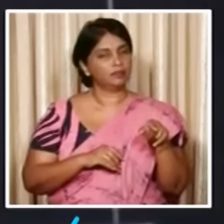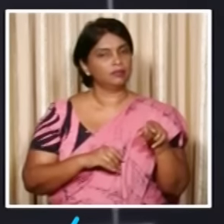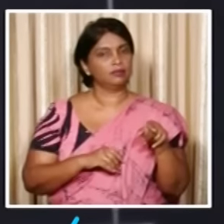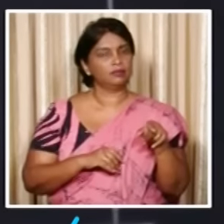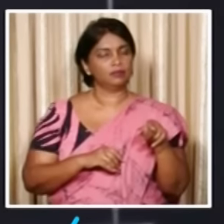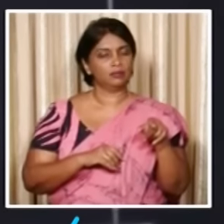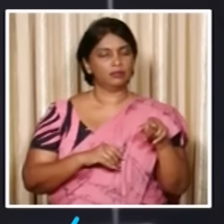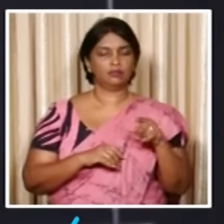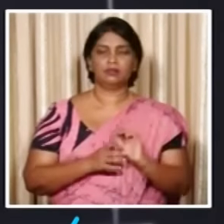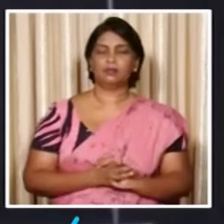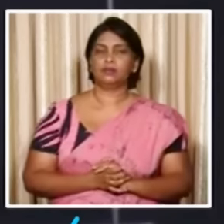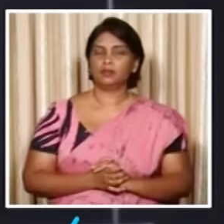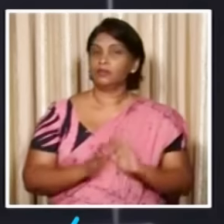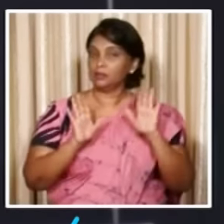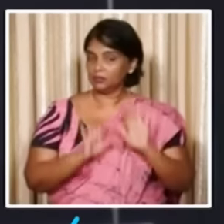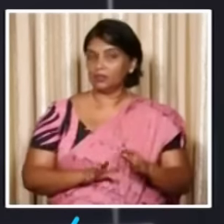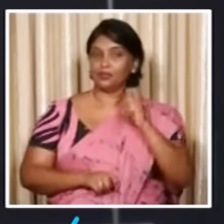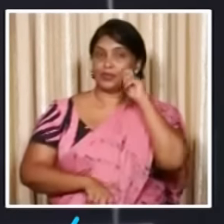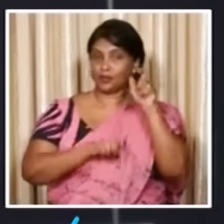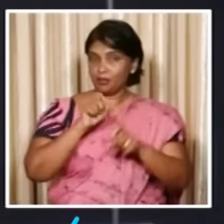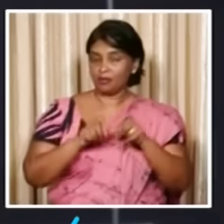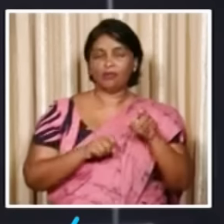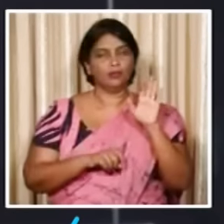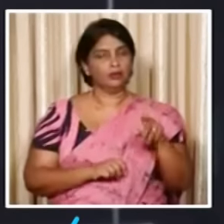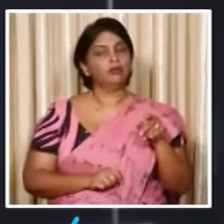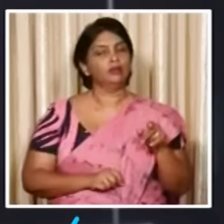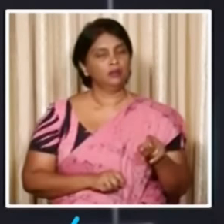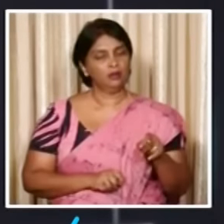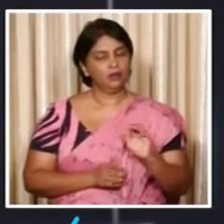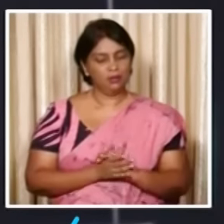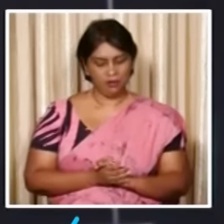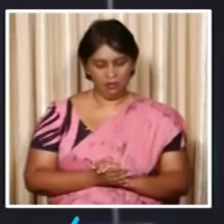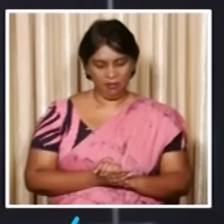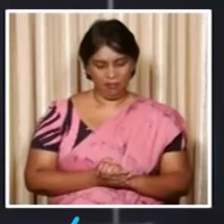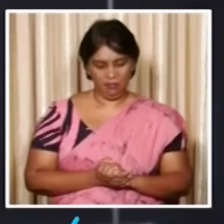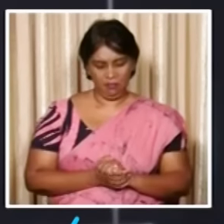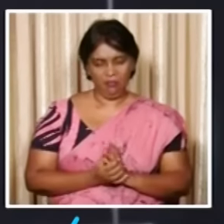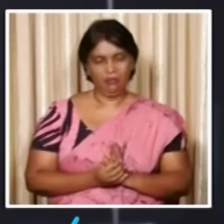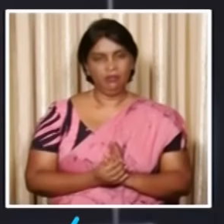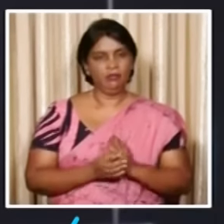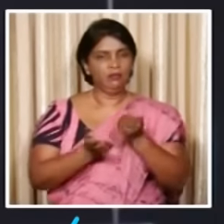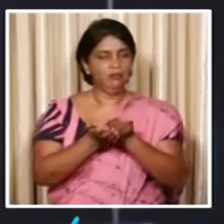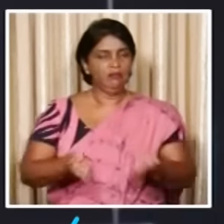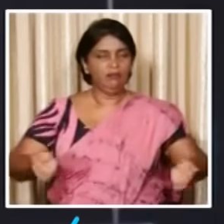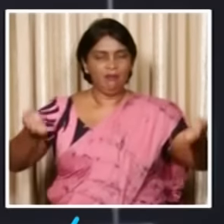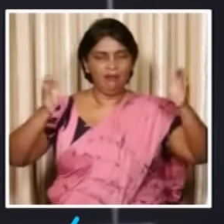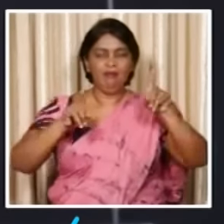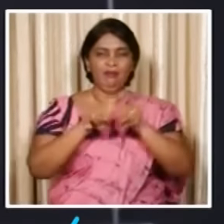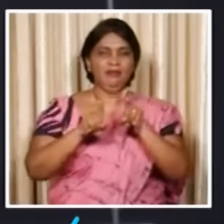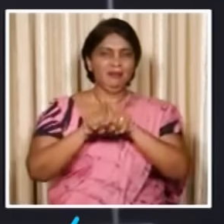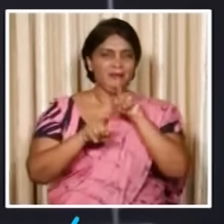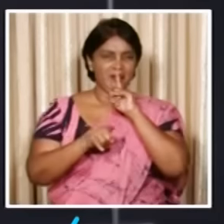குடிநீர் பாத்திரங்களை சப்பாத்து கால்களால் உதைத்து தள்ளிய போலீசார் பொதுமக்களுடன் மிக மோசமாக நடந்து கொண்டனர். இதனால் மாலை 4